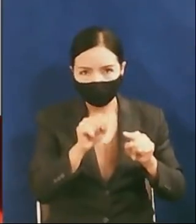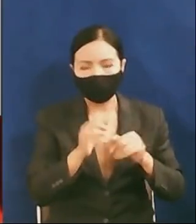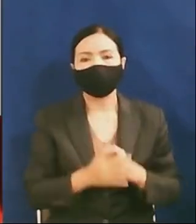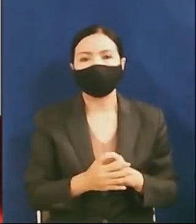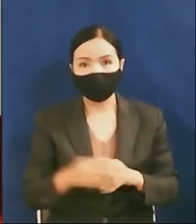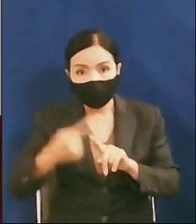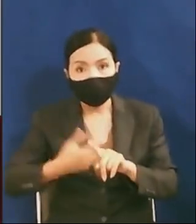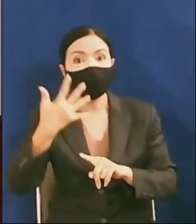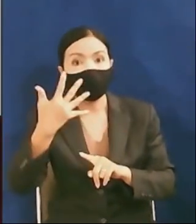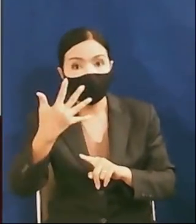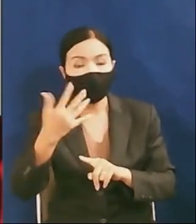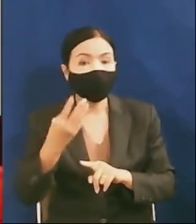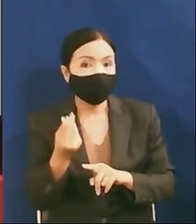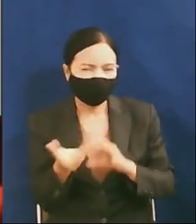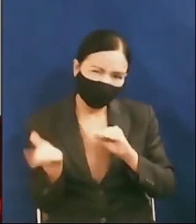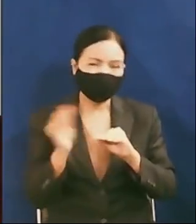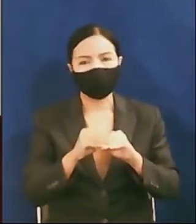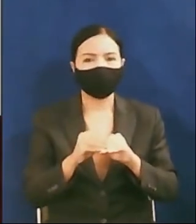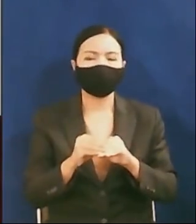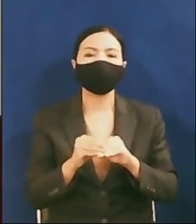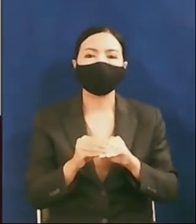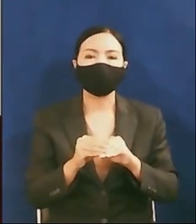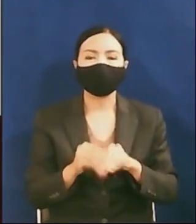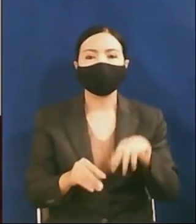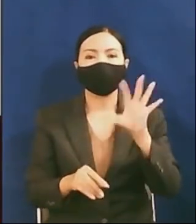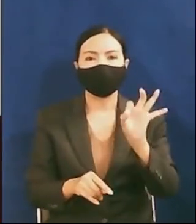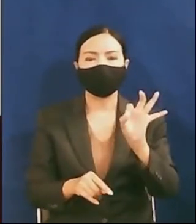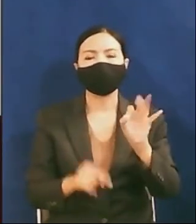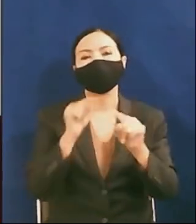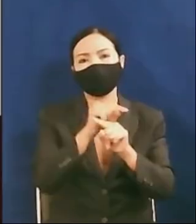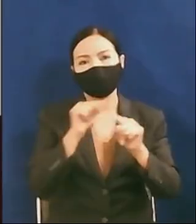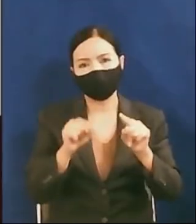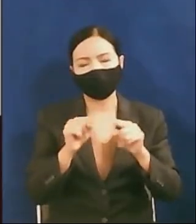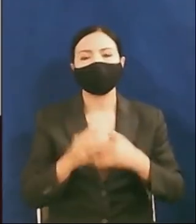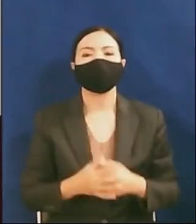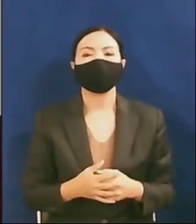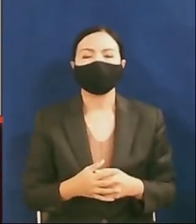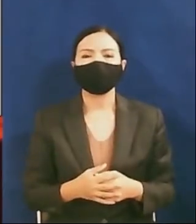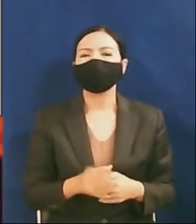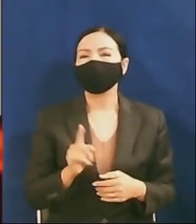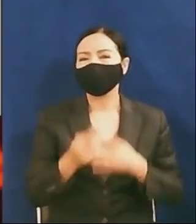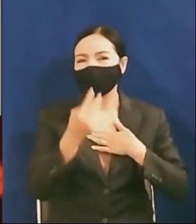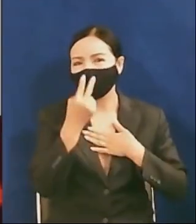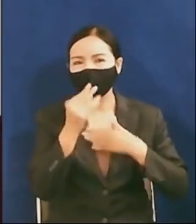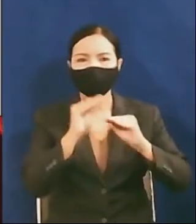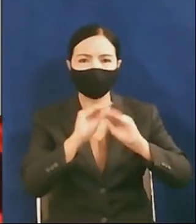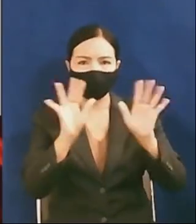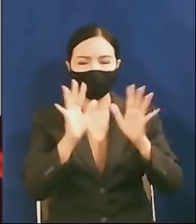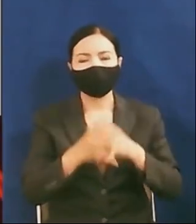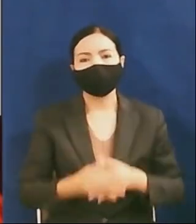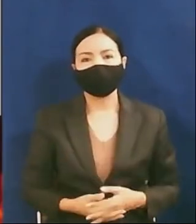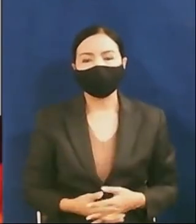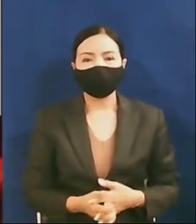แล้วก็เดือนพฤษภาคมเนี่ยเพิ่มสูงขึ้นเป็น 9% นะครับตรงนี้เนี่ยก็จะเห็นว่าเป็นช่วง